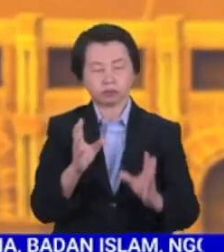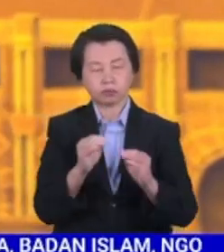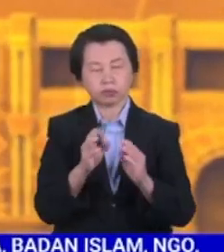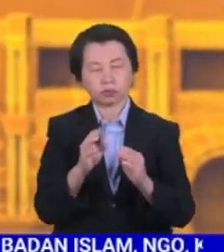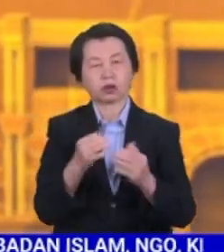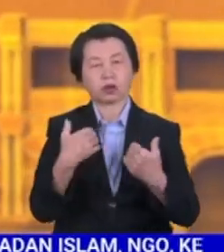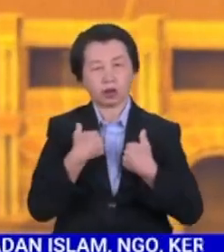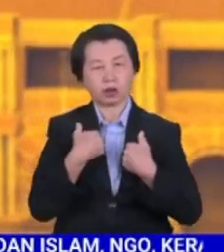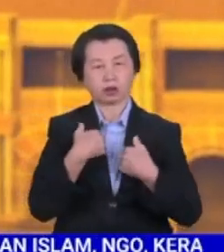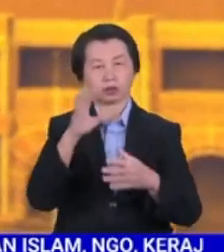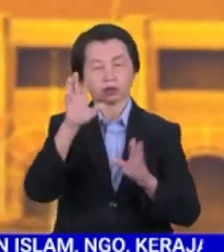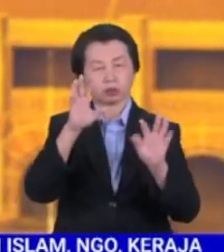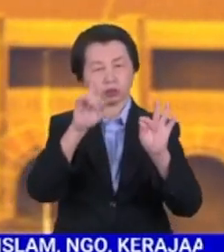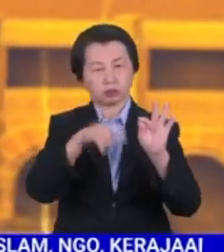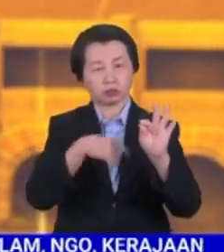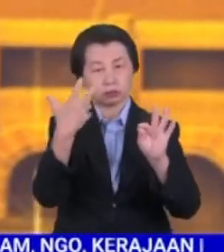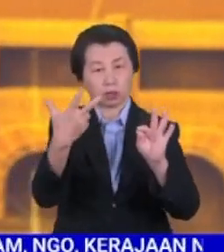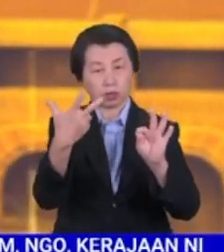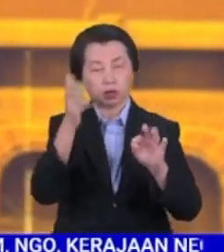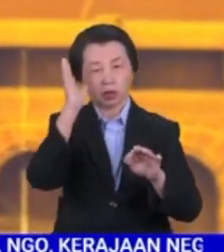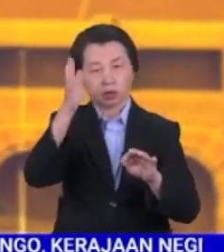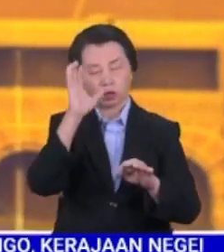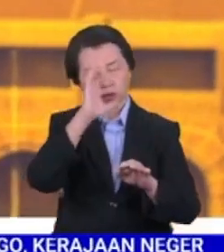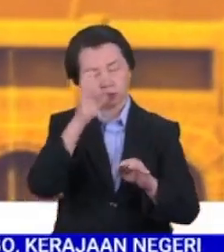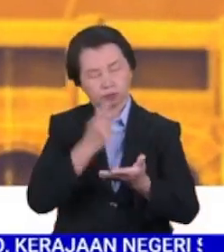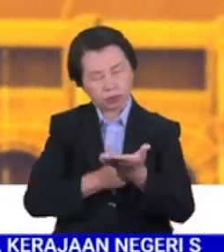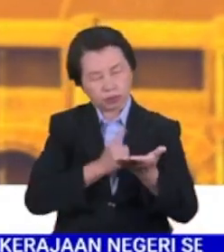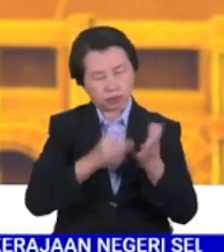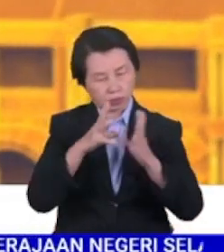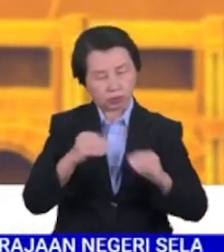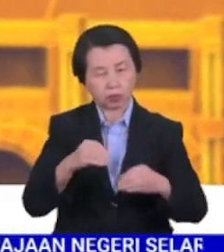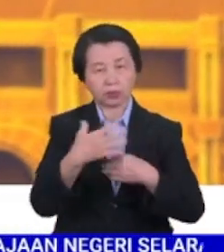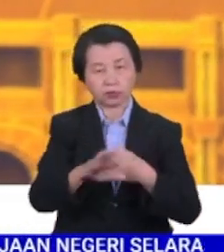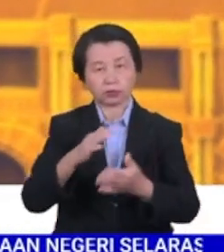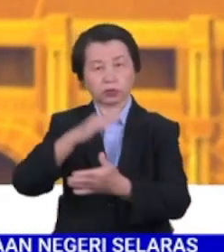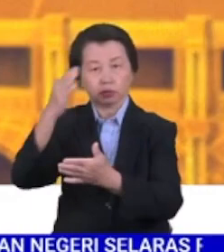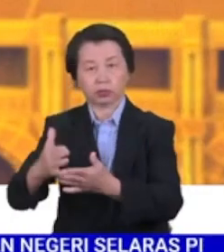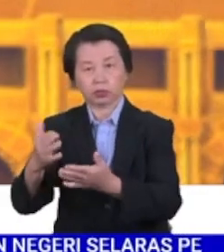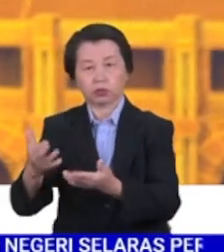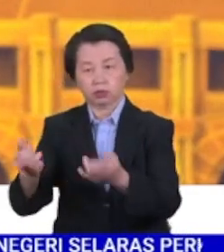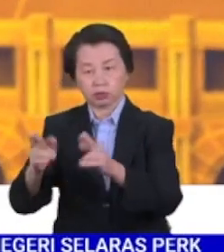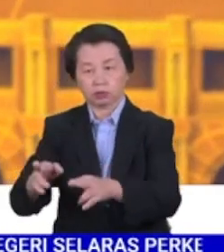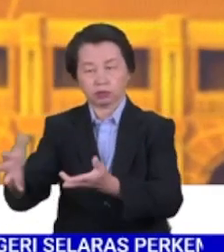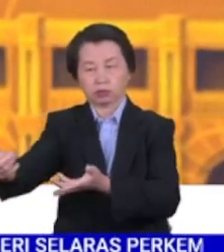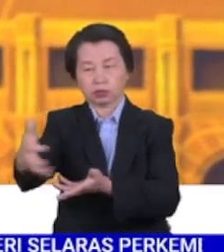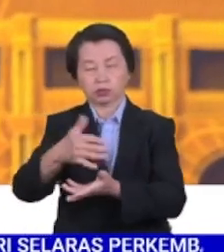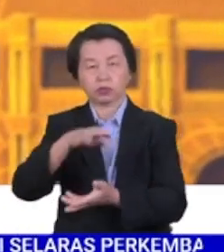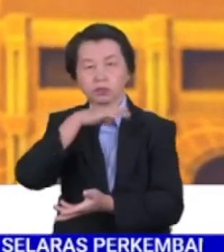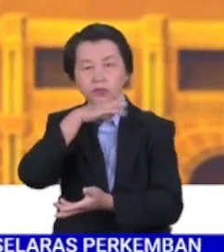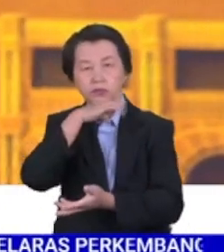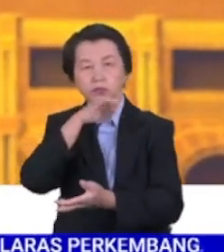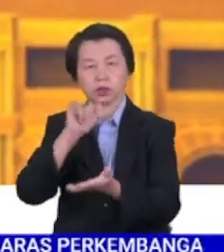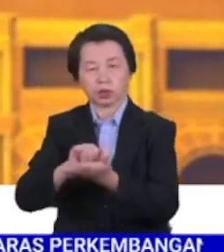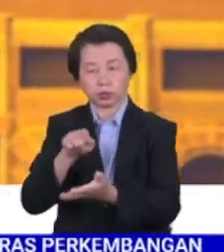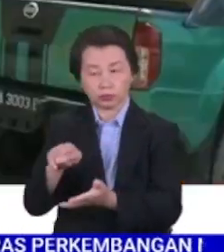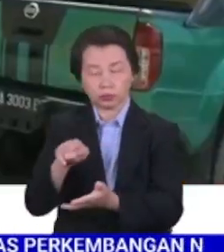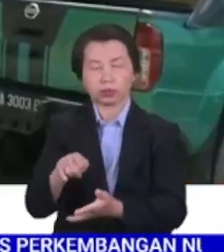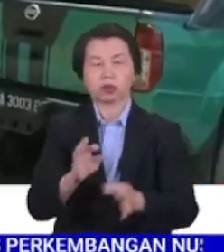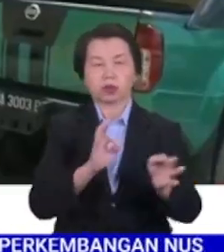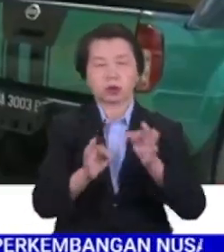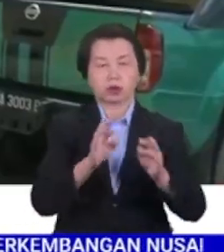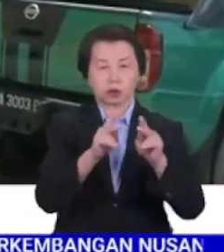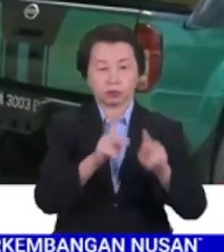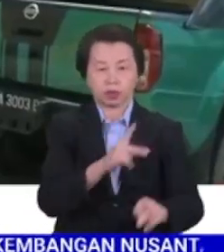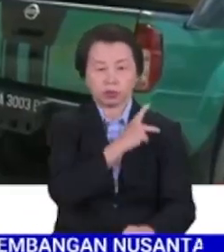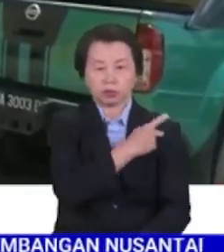yang dijadual berlangsung 9 Mac ini akan mencari solusi selepas penamatan konsesi pemungut sampah terlibat. Jelasnya,